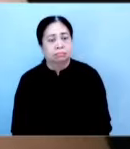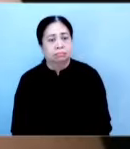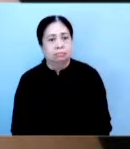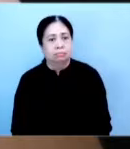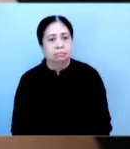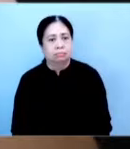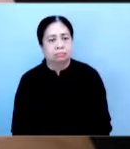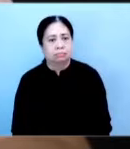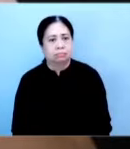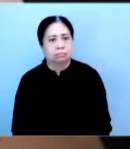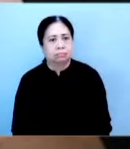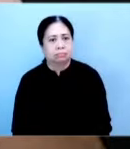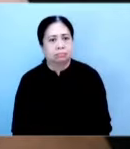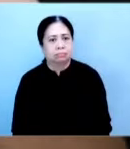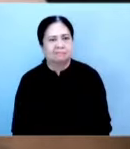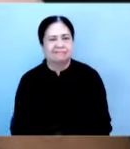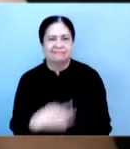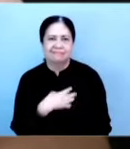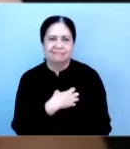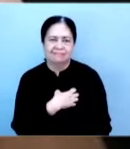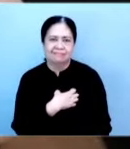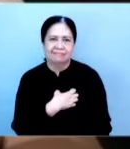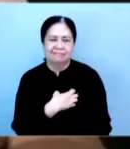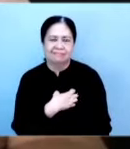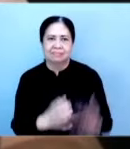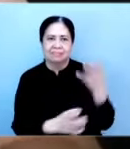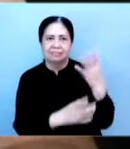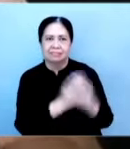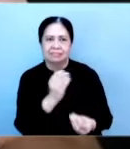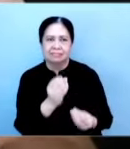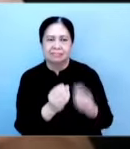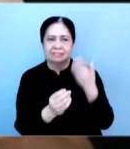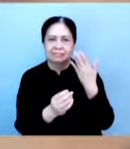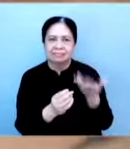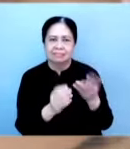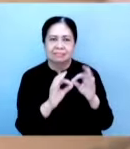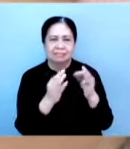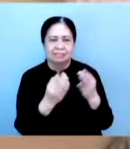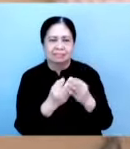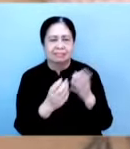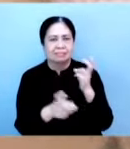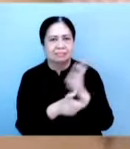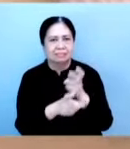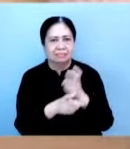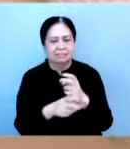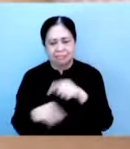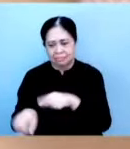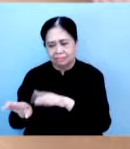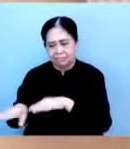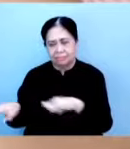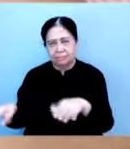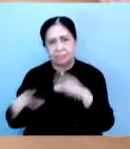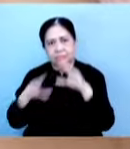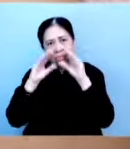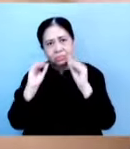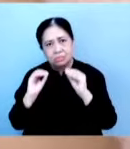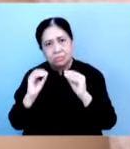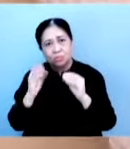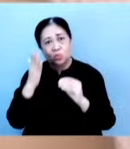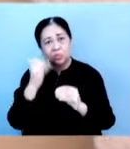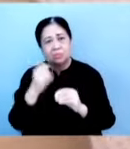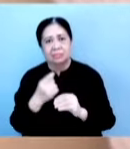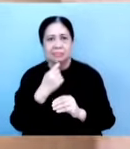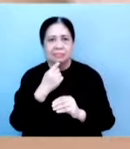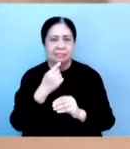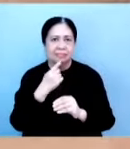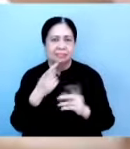kwento Masakit ang mawalan ng mahal sa buhay Pero masakit ding makita ang ating mga anak na nalulungkot dahil sa bagay na